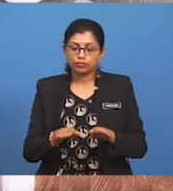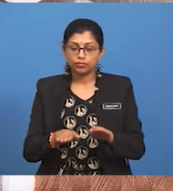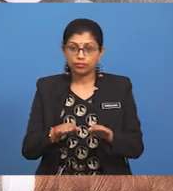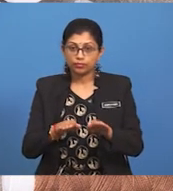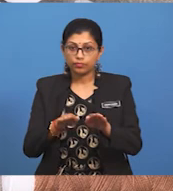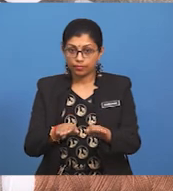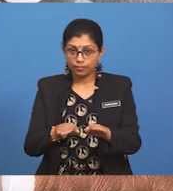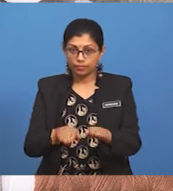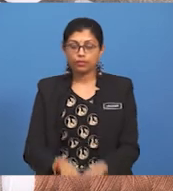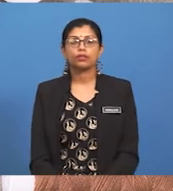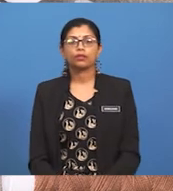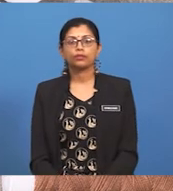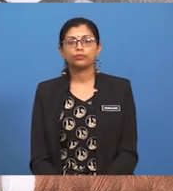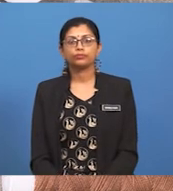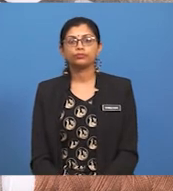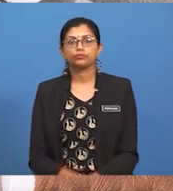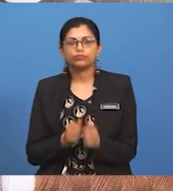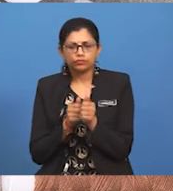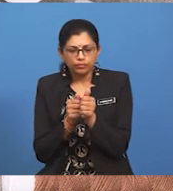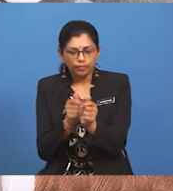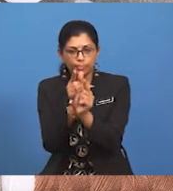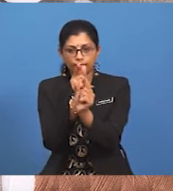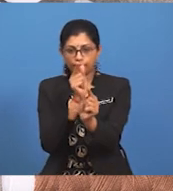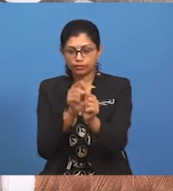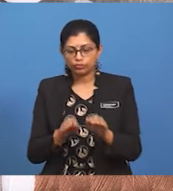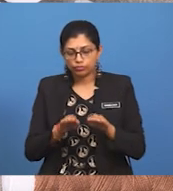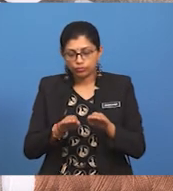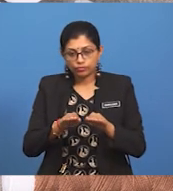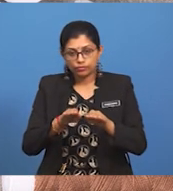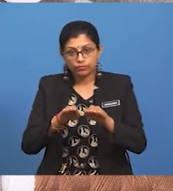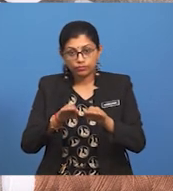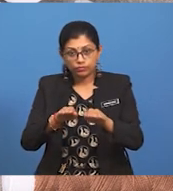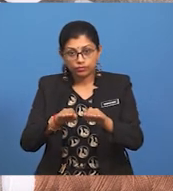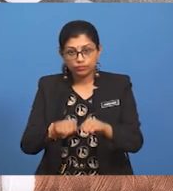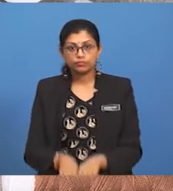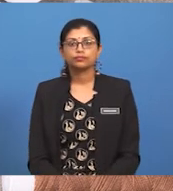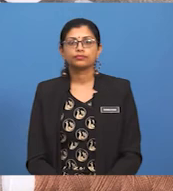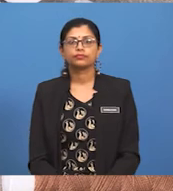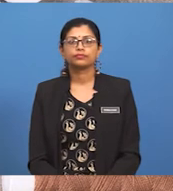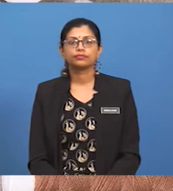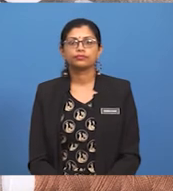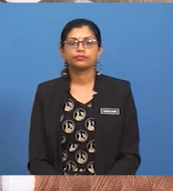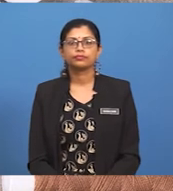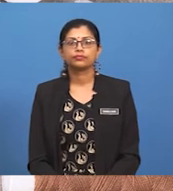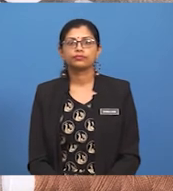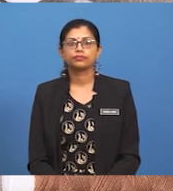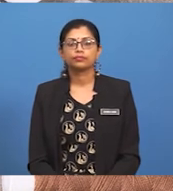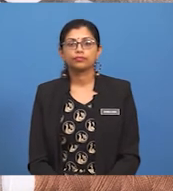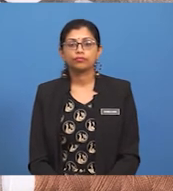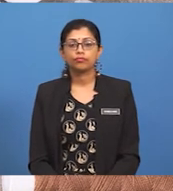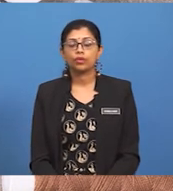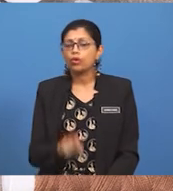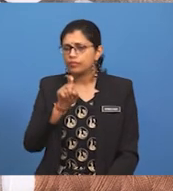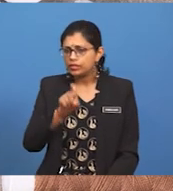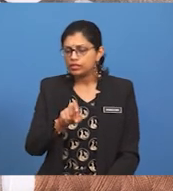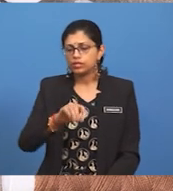Kepingan fabrik hendaklah dijahit pada garisan ini apabila kerja mencantum dilakukan.